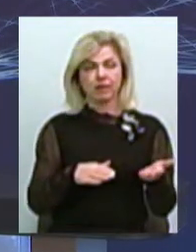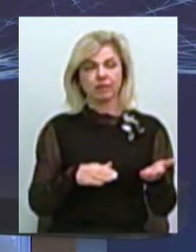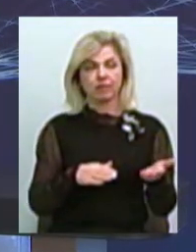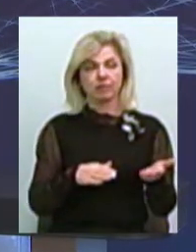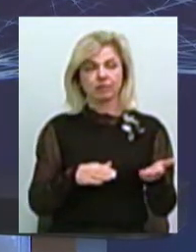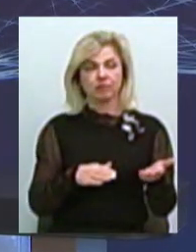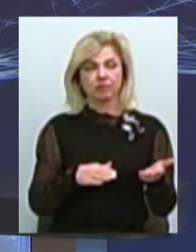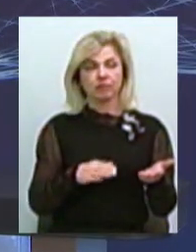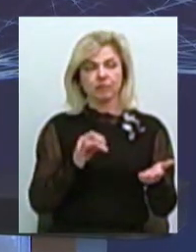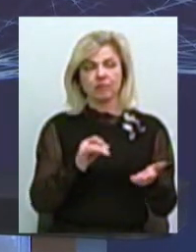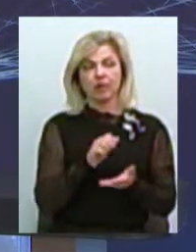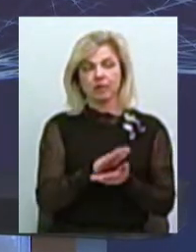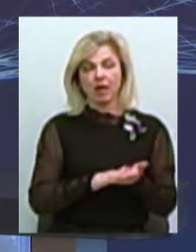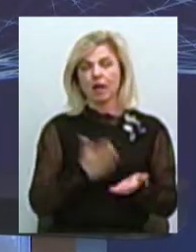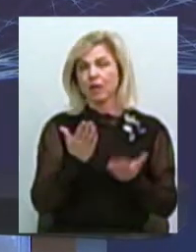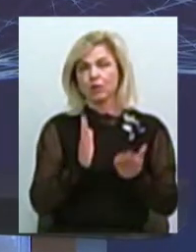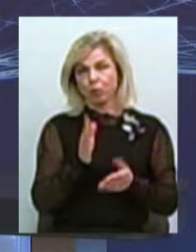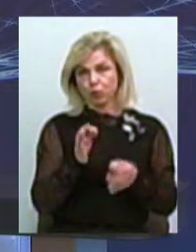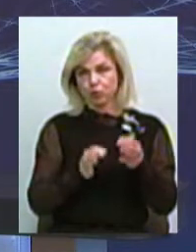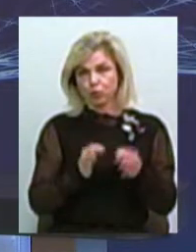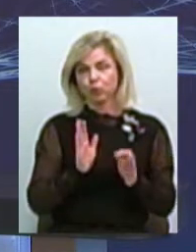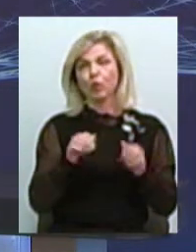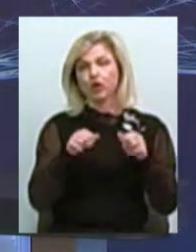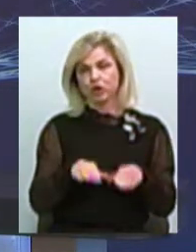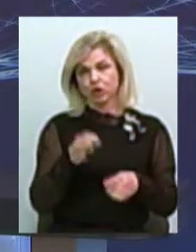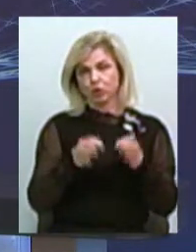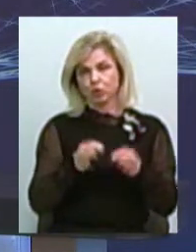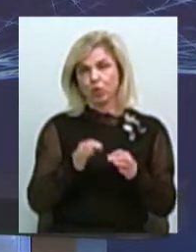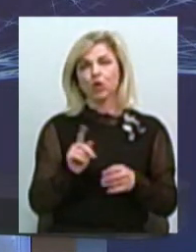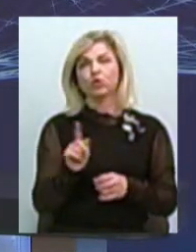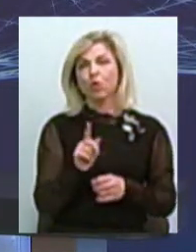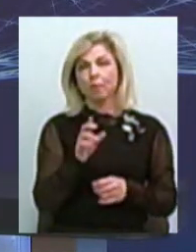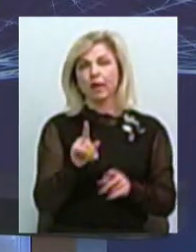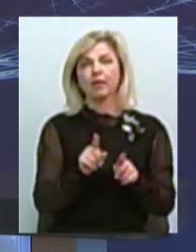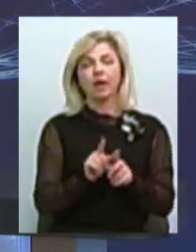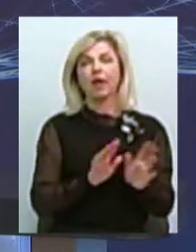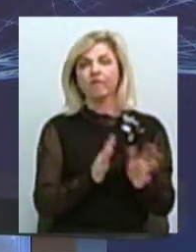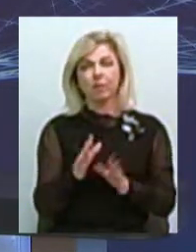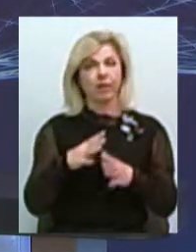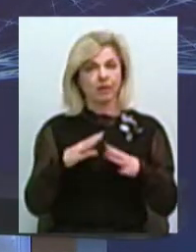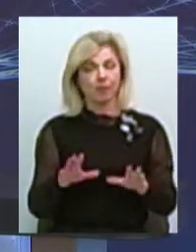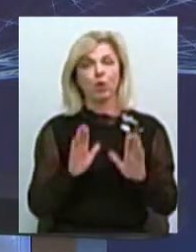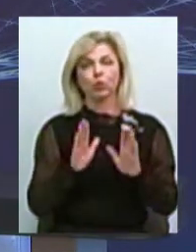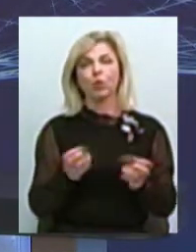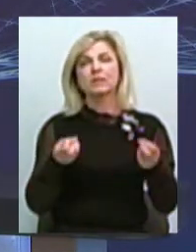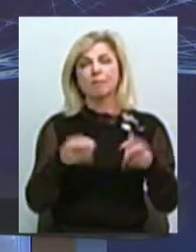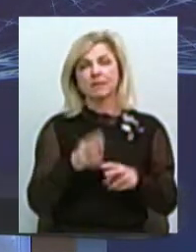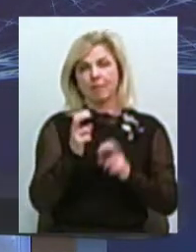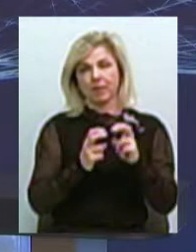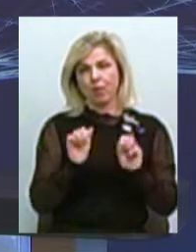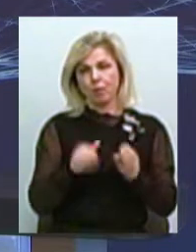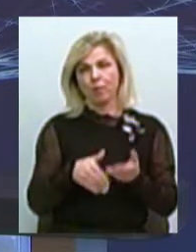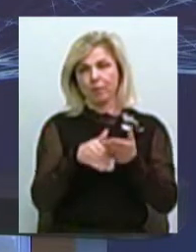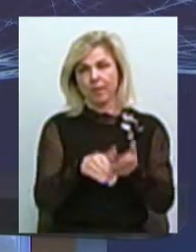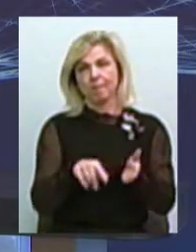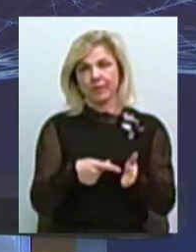Єлизавета, і далі, якщо буде суд, то це вже буде рішення суду. Але для того, щоб таких випадків не було, тільки профільне підприємство може допомогти